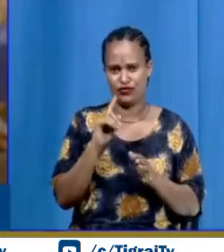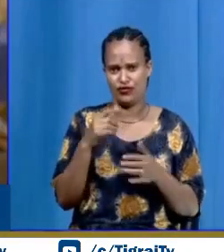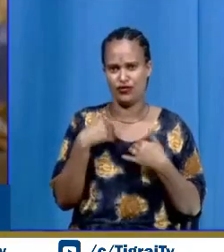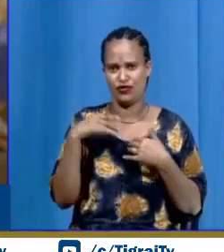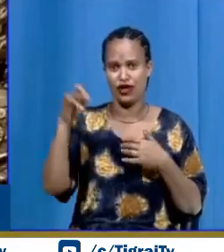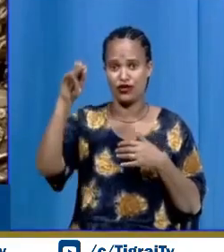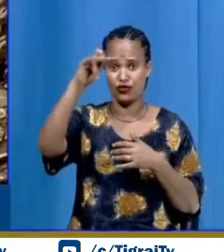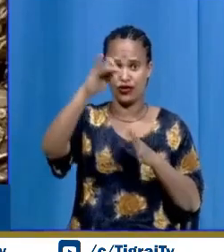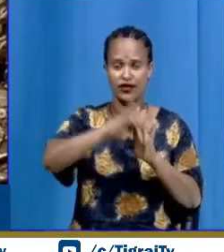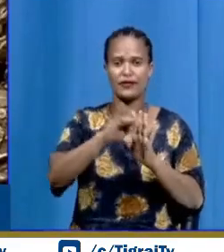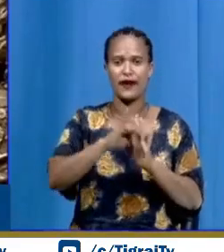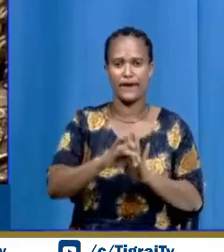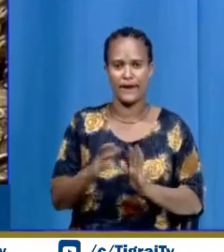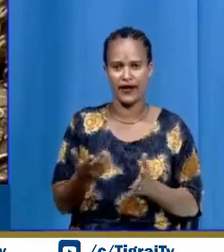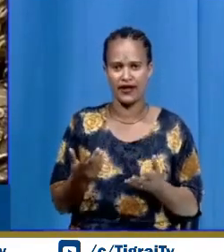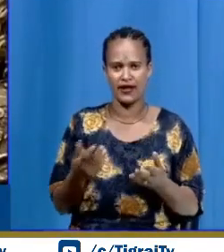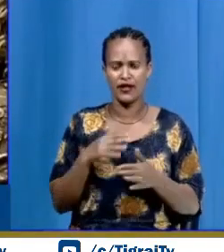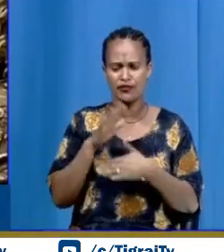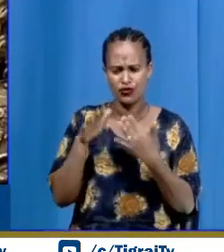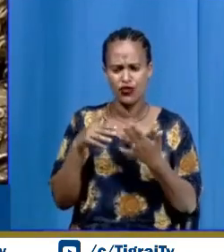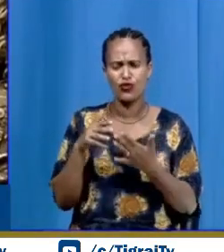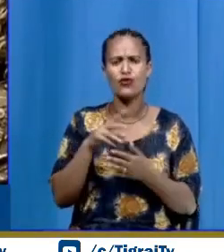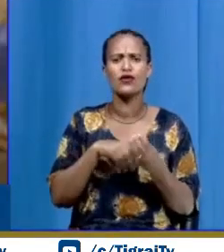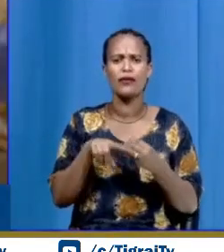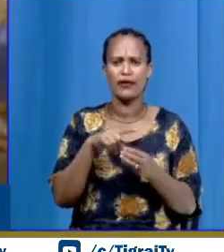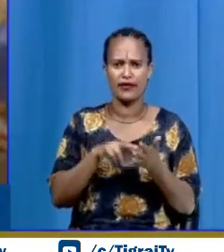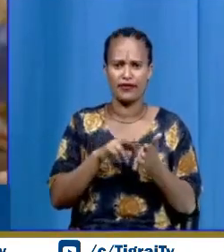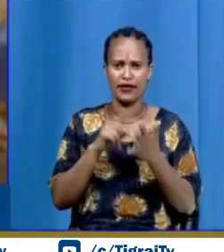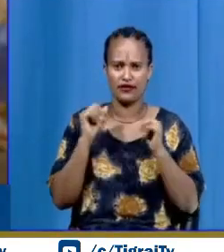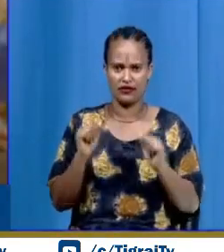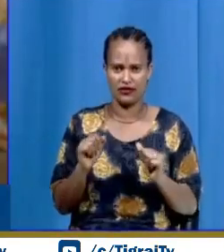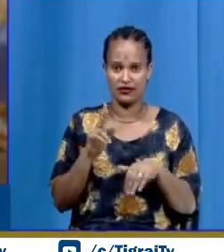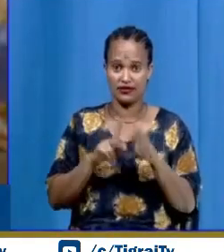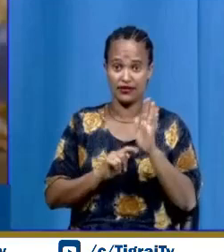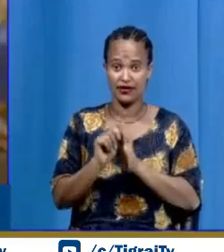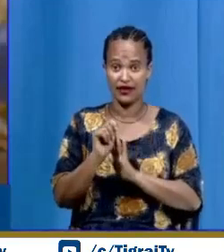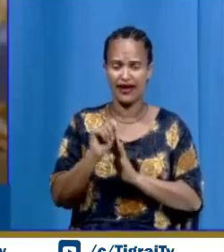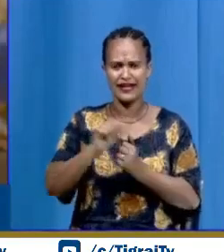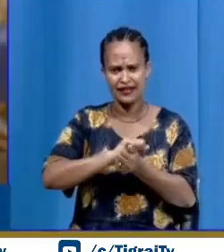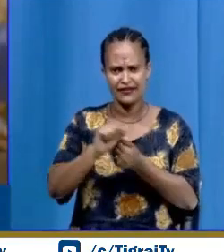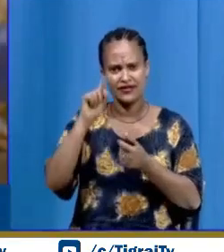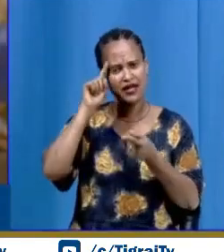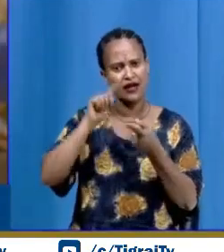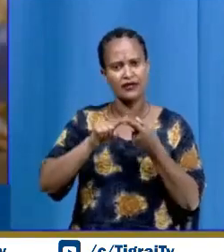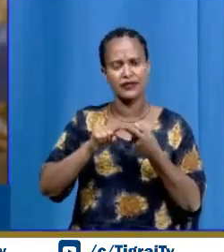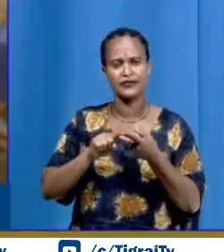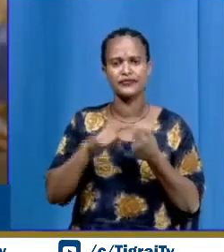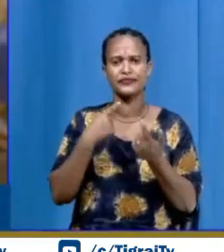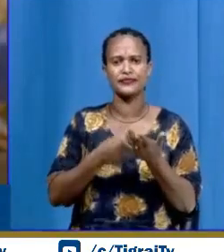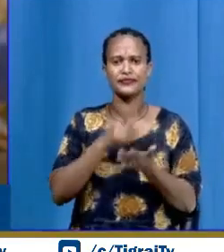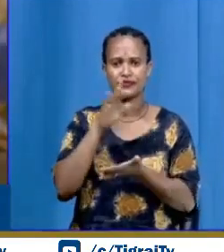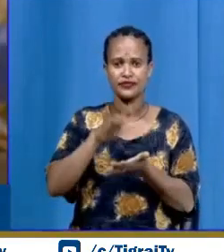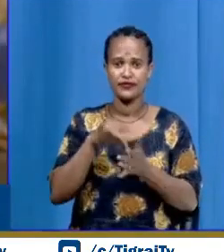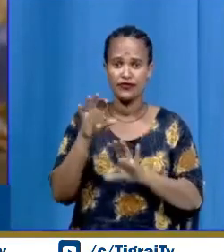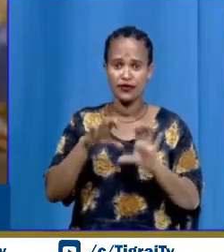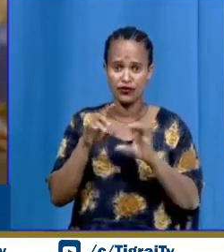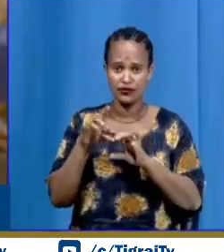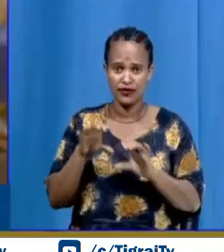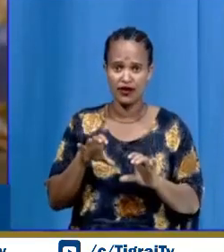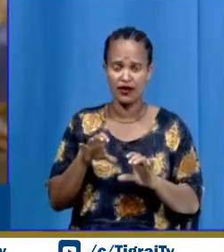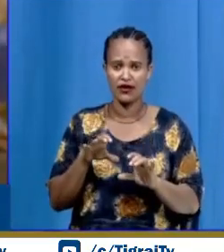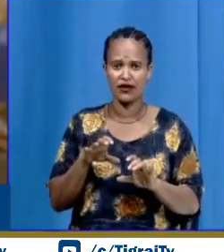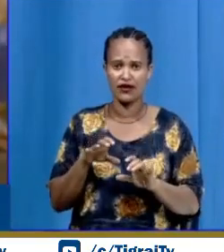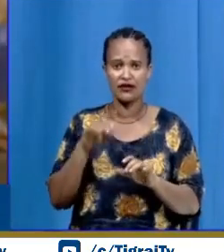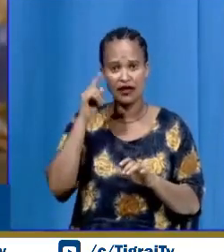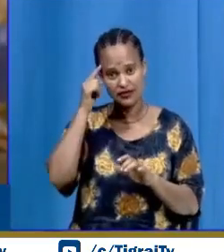ድሮን ደብዳብ ሞታይ ሞ ኩሉ ከባቢ ምባል ይከኣል እዩ። ህዝቢ ትግራይ ንክጠፍእ ዝዓለመ ነዚ ማእኸል ገይሩ እውን ንምድብዳብ ሓሲቡ